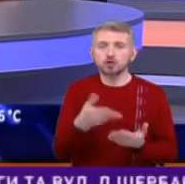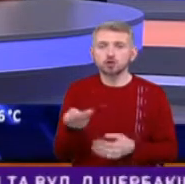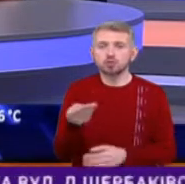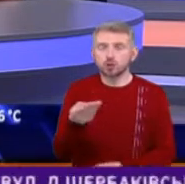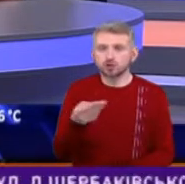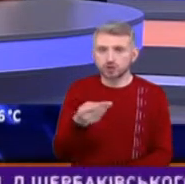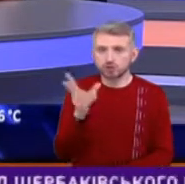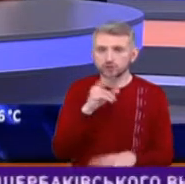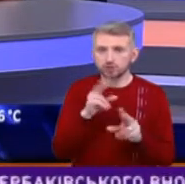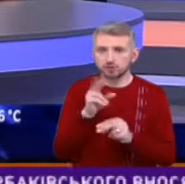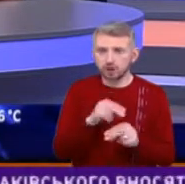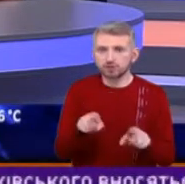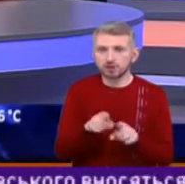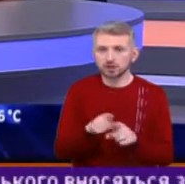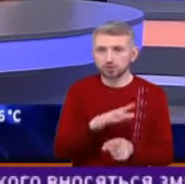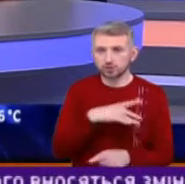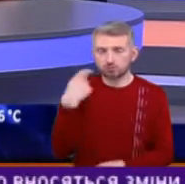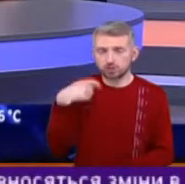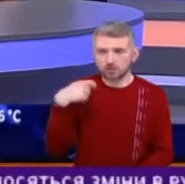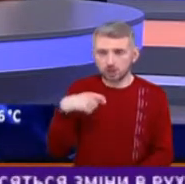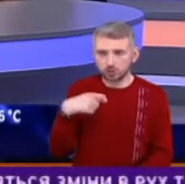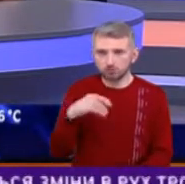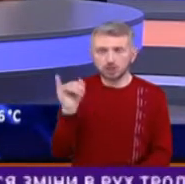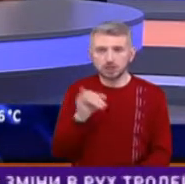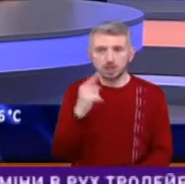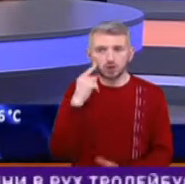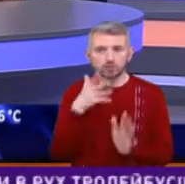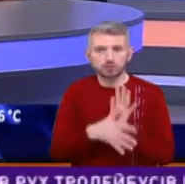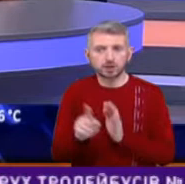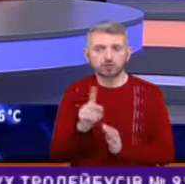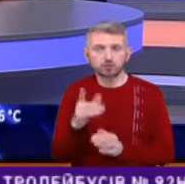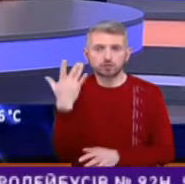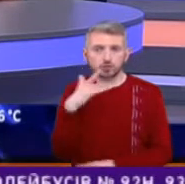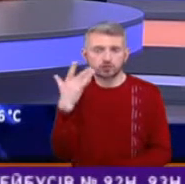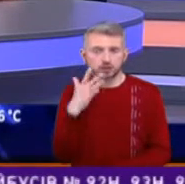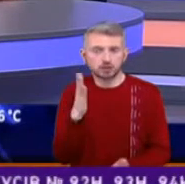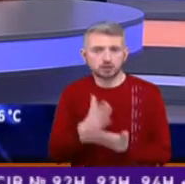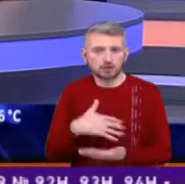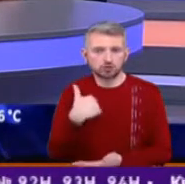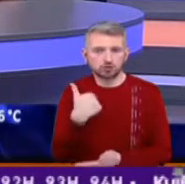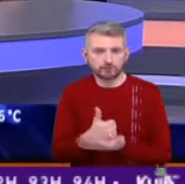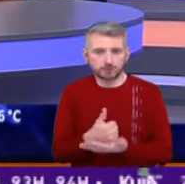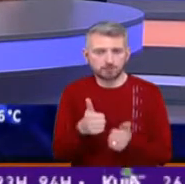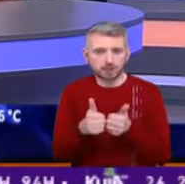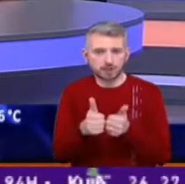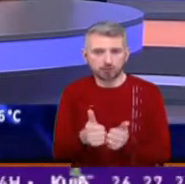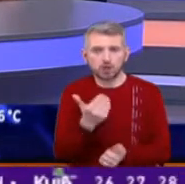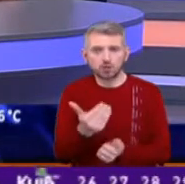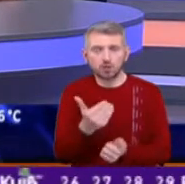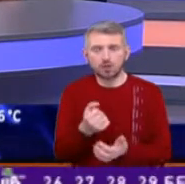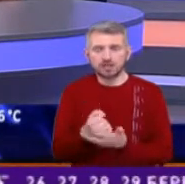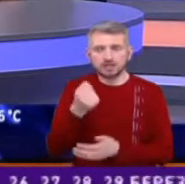Порошенко сподівається все ж таки стати президентом і розуміє, що Сполучені Штати є ключовим партнером, а його